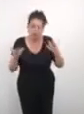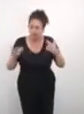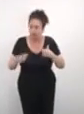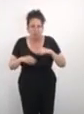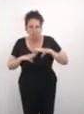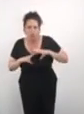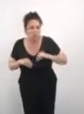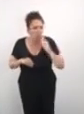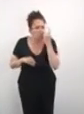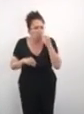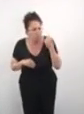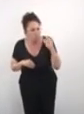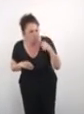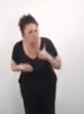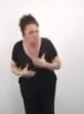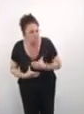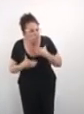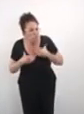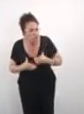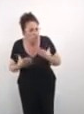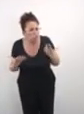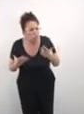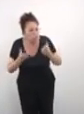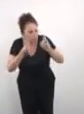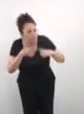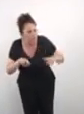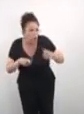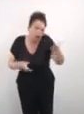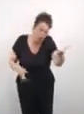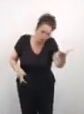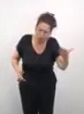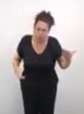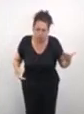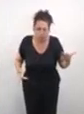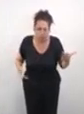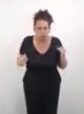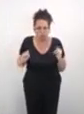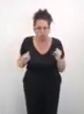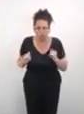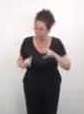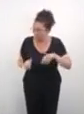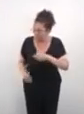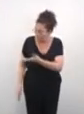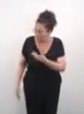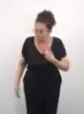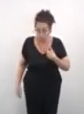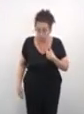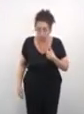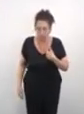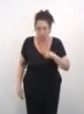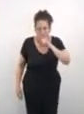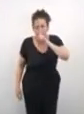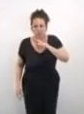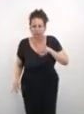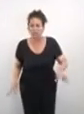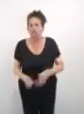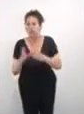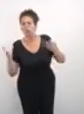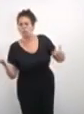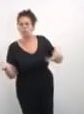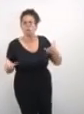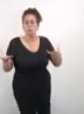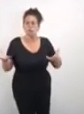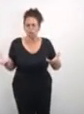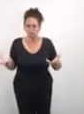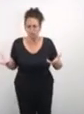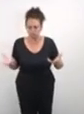vous, je vois que c'est pas unanime. J'en veux dire encore heureux, quoi. Enfin, vous êtes complètement dans le coup politique hors sol. Donc, qu'est-ce que vous